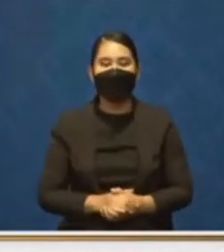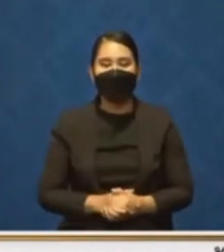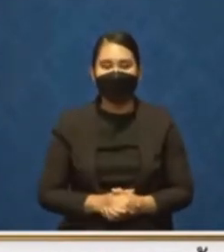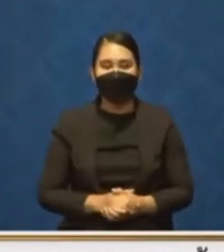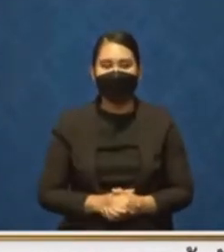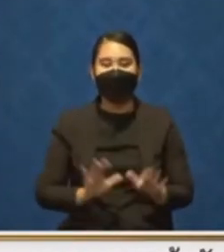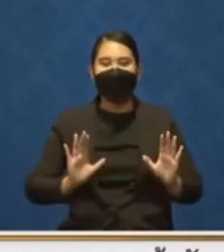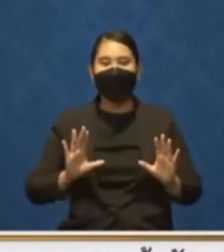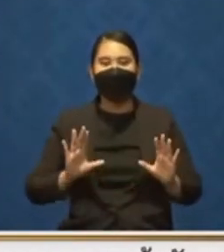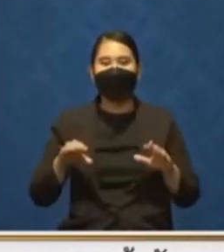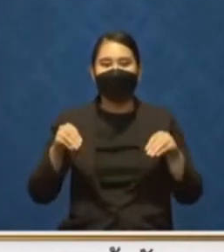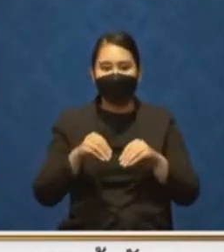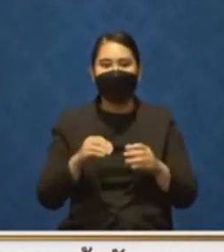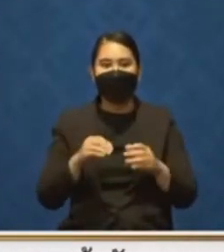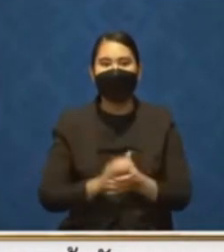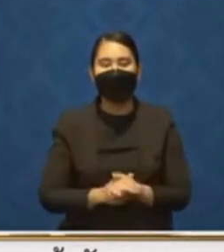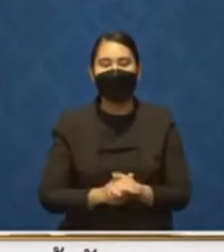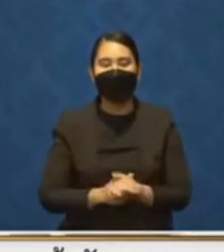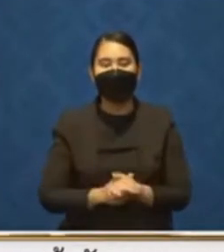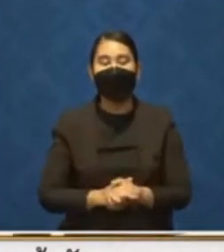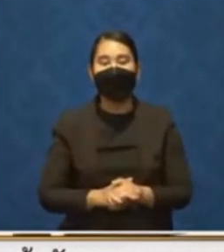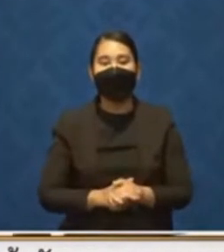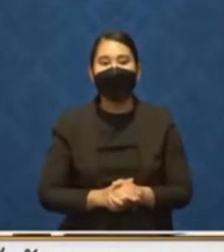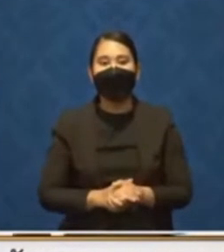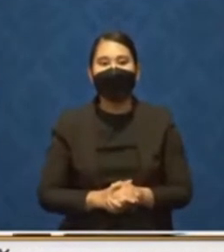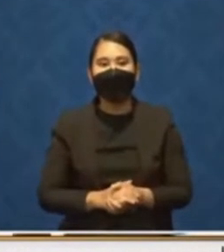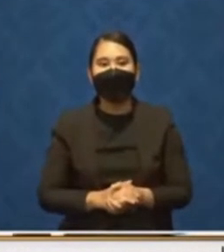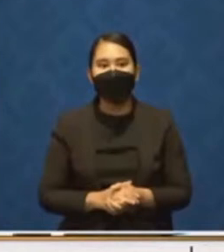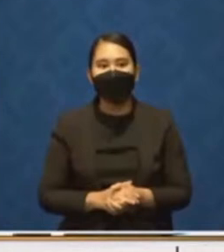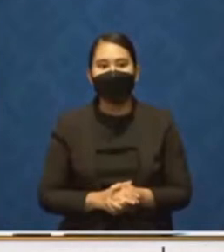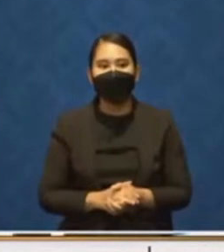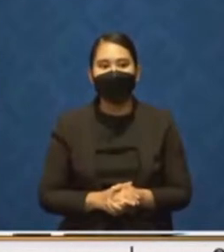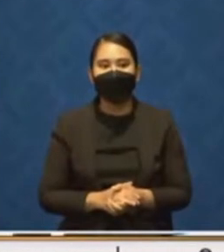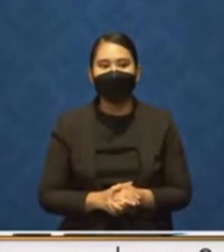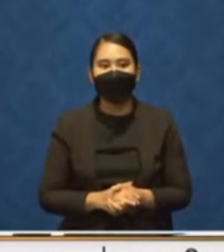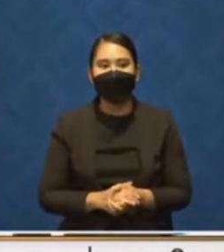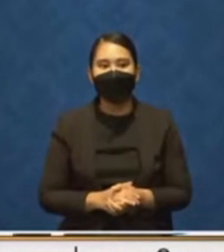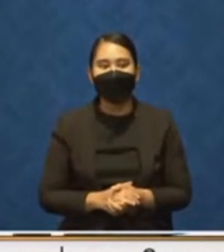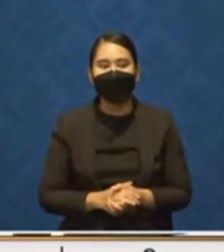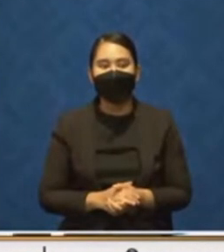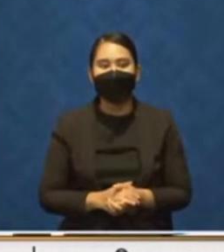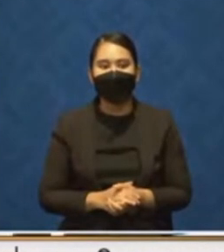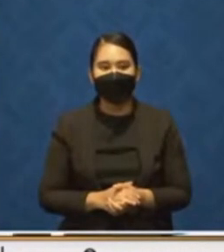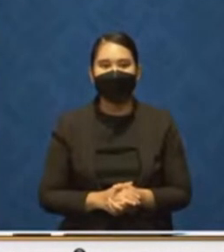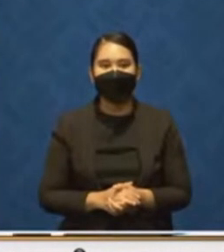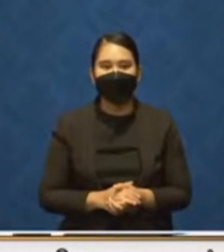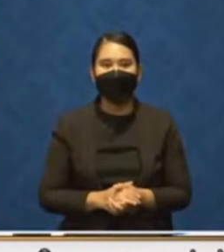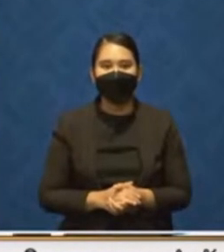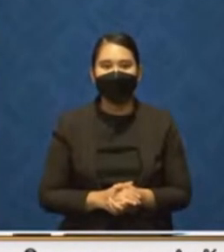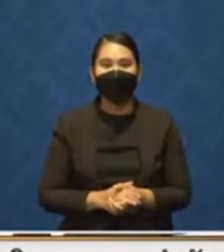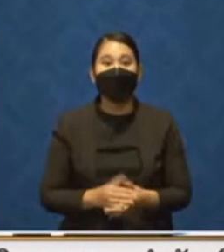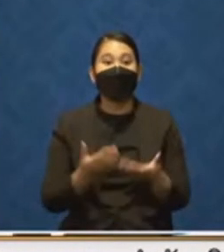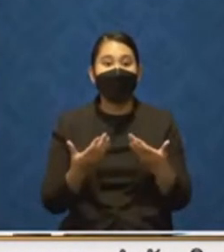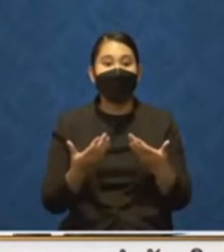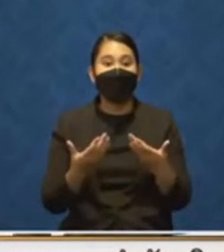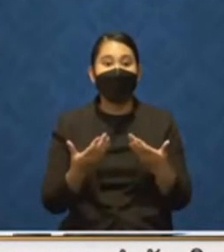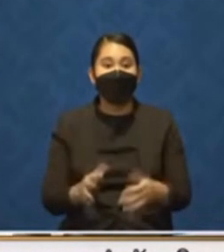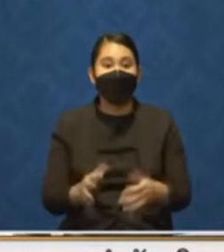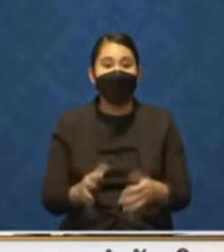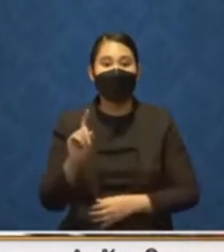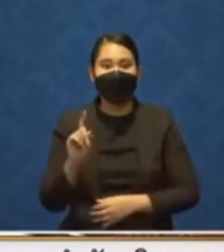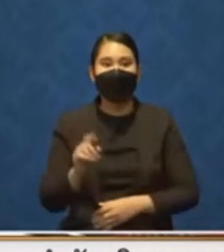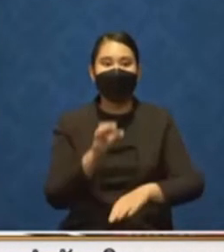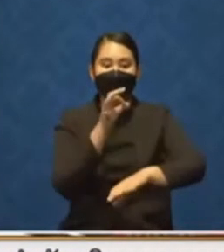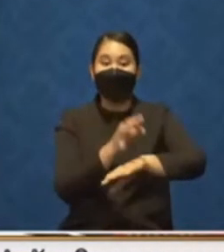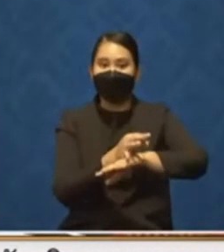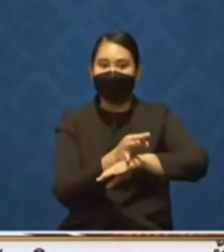เดี๋ยวจะจบราคาทานอีกนิดเดียวครับและไปนี่ถ้ารู้มากกว่านั้นก็คือนาฬิกาพวก